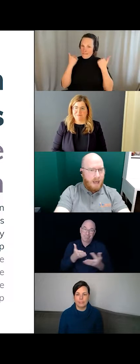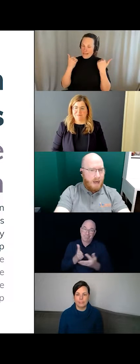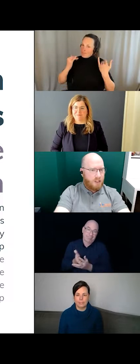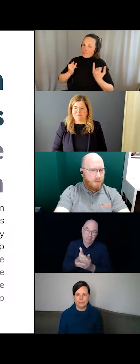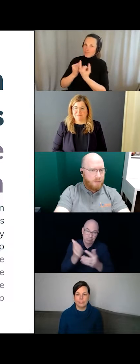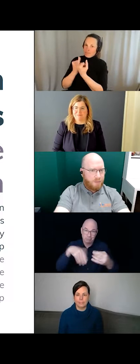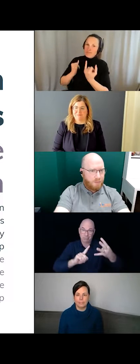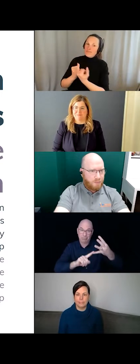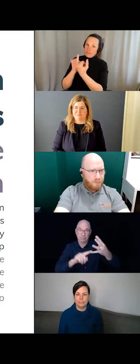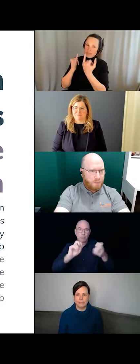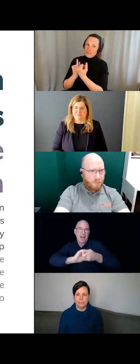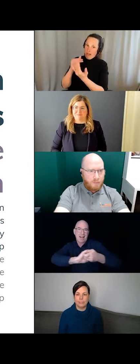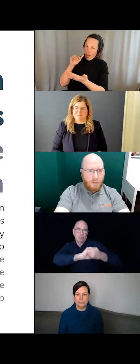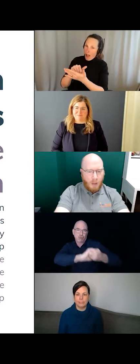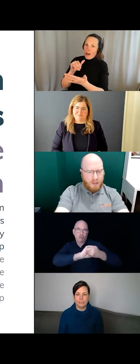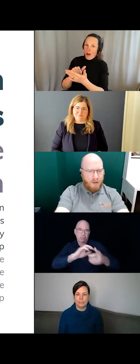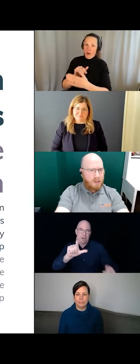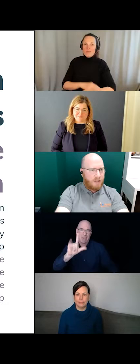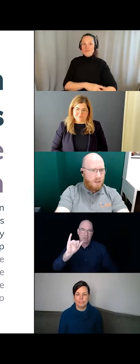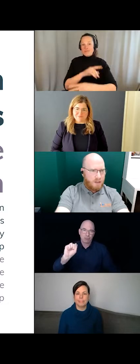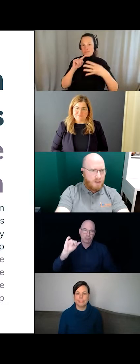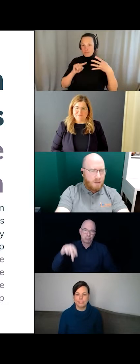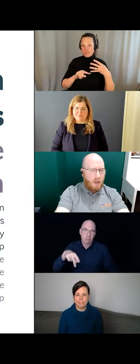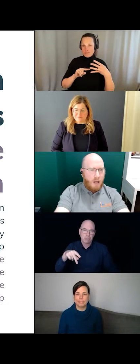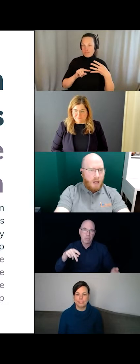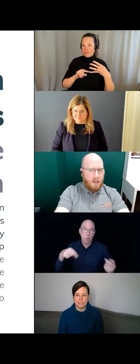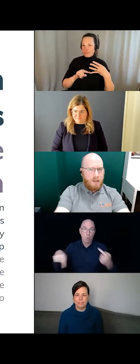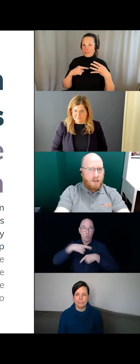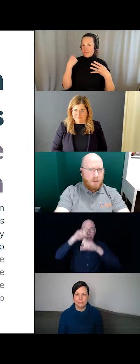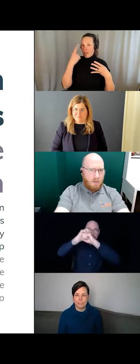face à tous les jours sont les luttes et vraiment